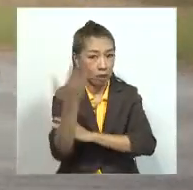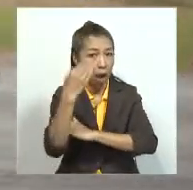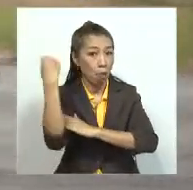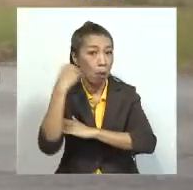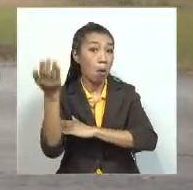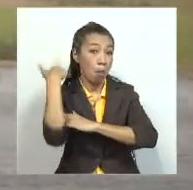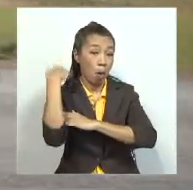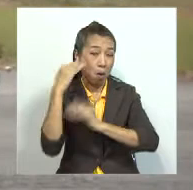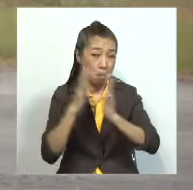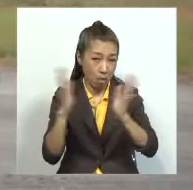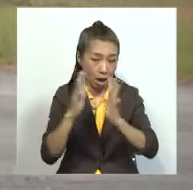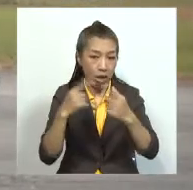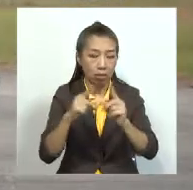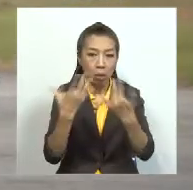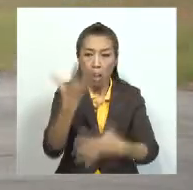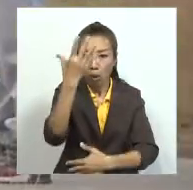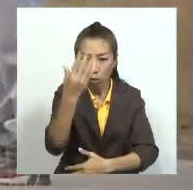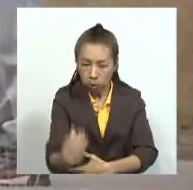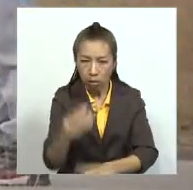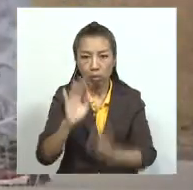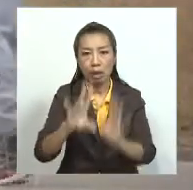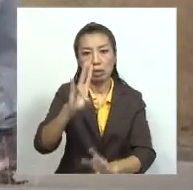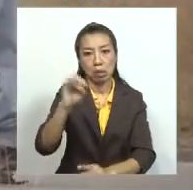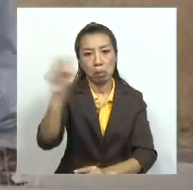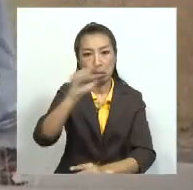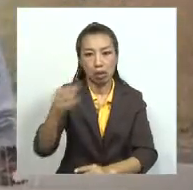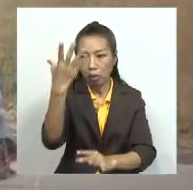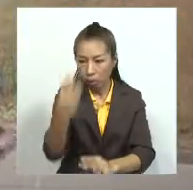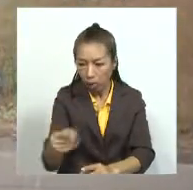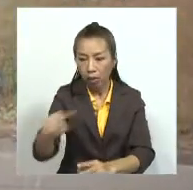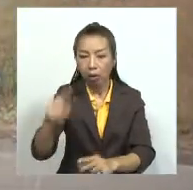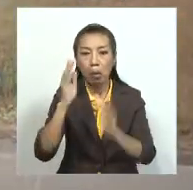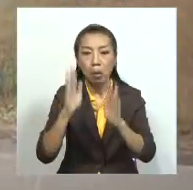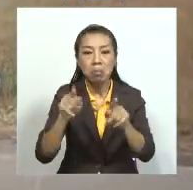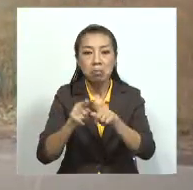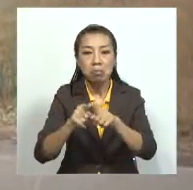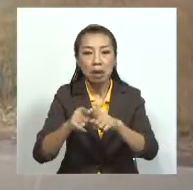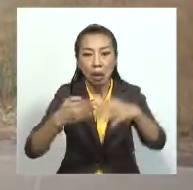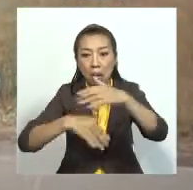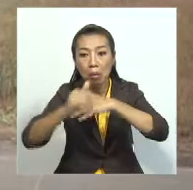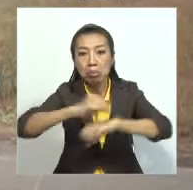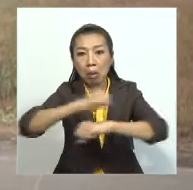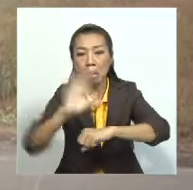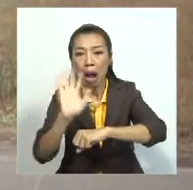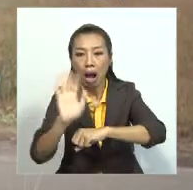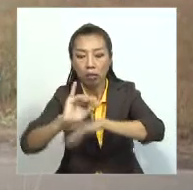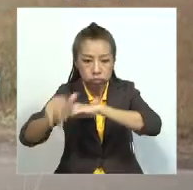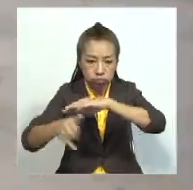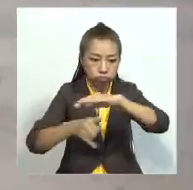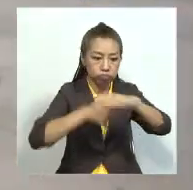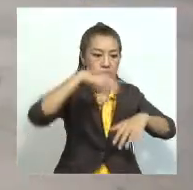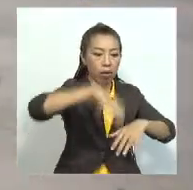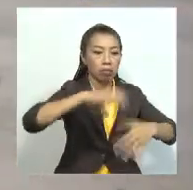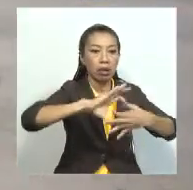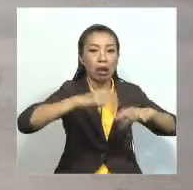อนนี้หายไปถึง 70% เลยค่ะหลายคนก็มีการเปลี่ยนไปออกกำลังกายภายในอาคารหรือว่าโรงยิมแทนนะคะเดี๋ยวเราไป